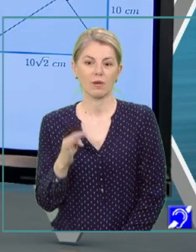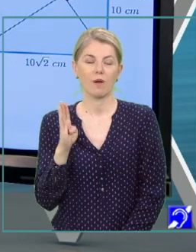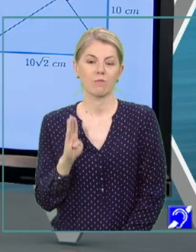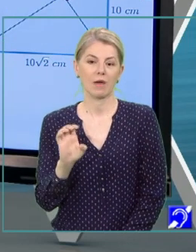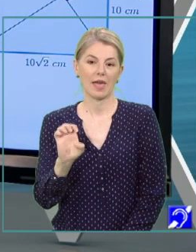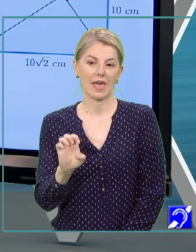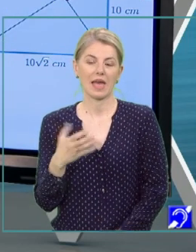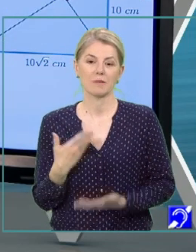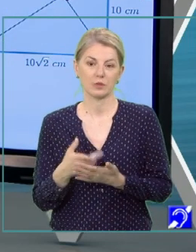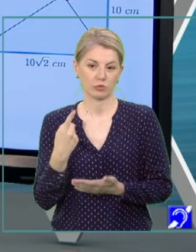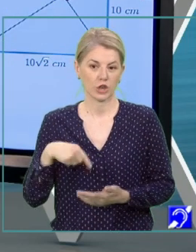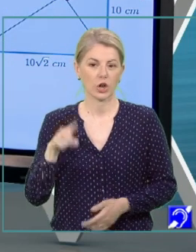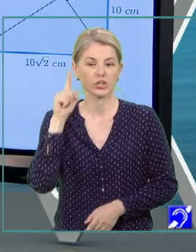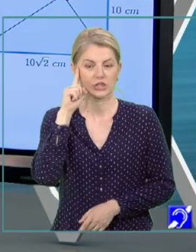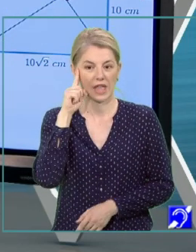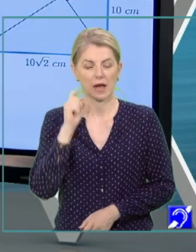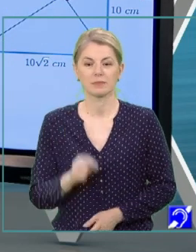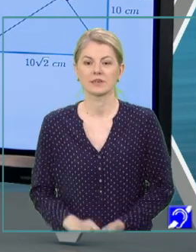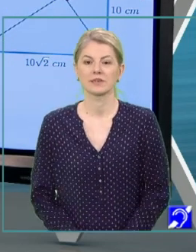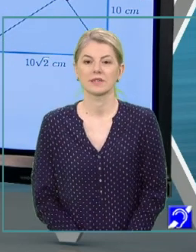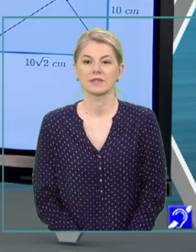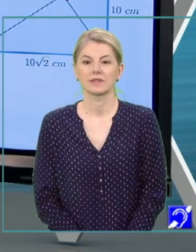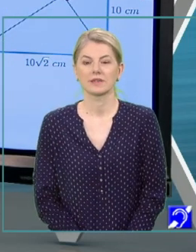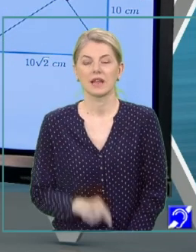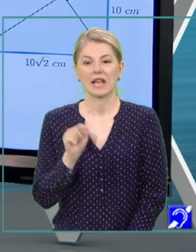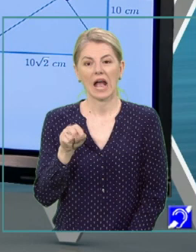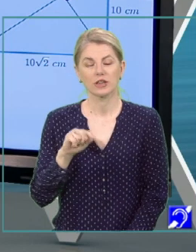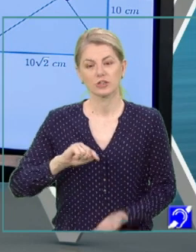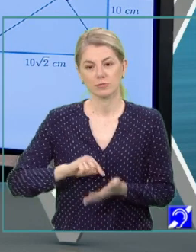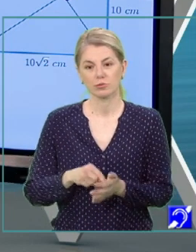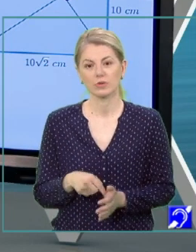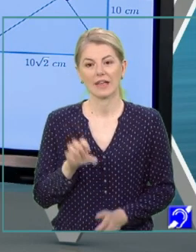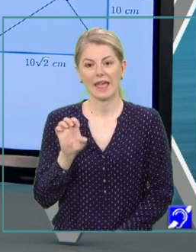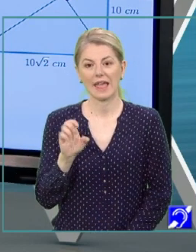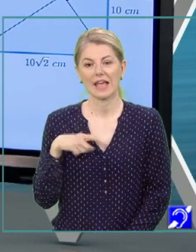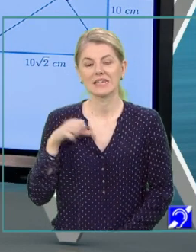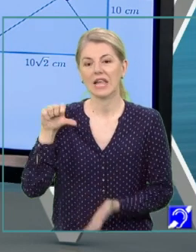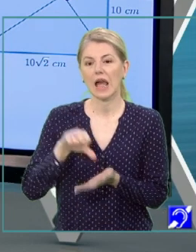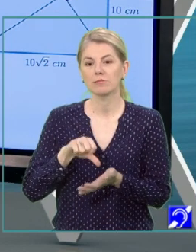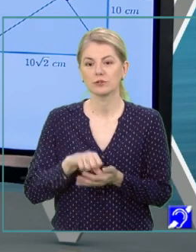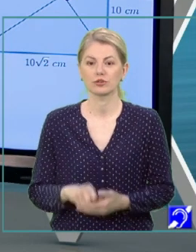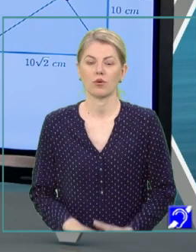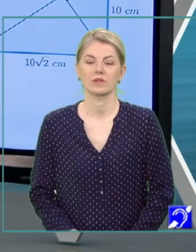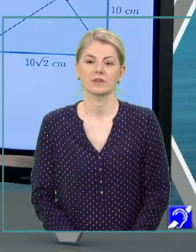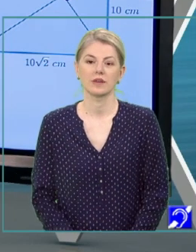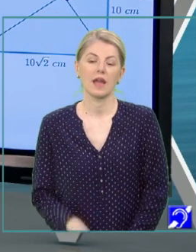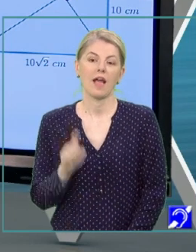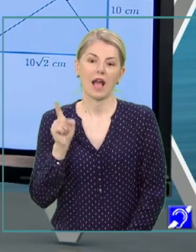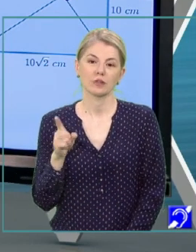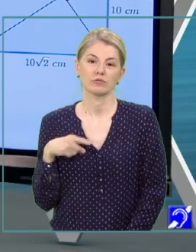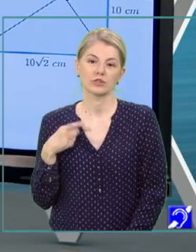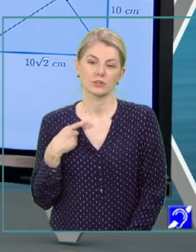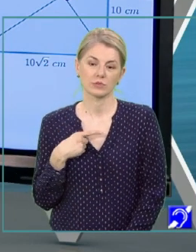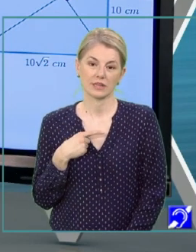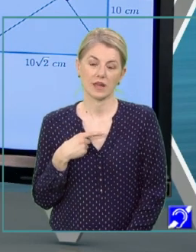BE, pentru că noi știam din ipoteză că acest punct E este la mijloc. Păi atunci suntem